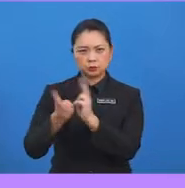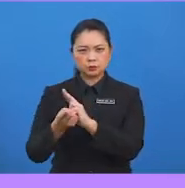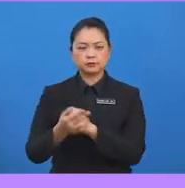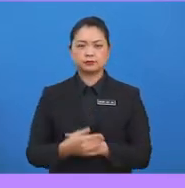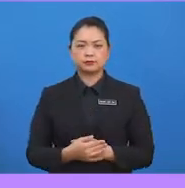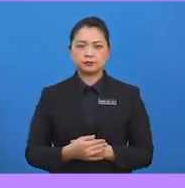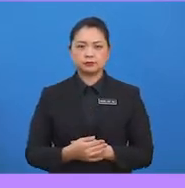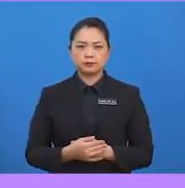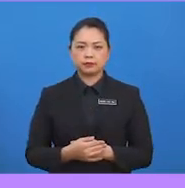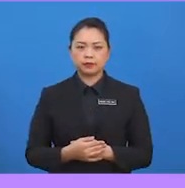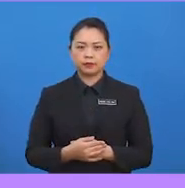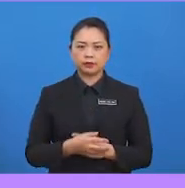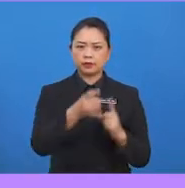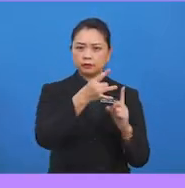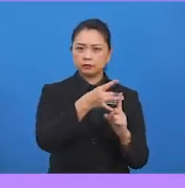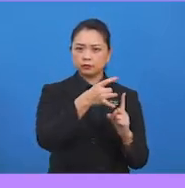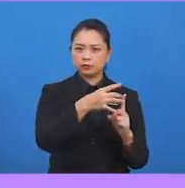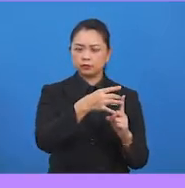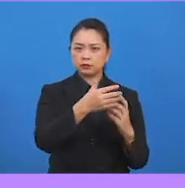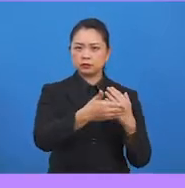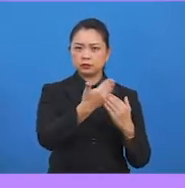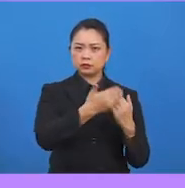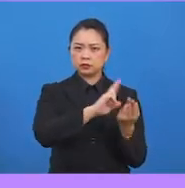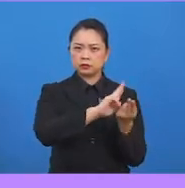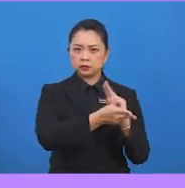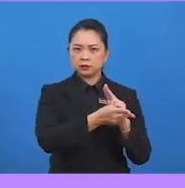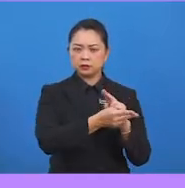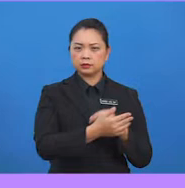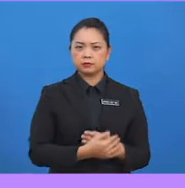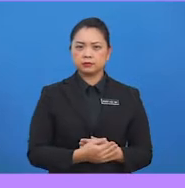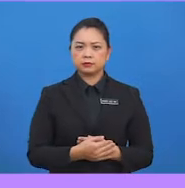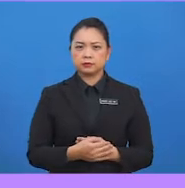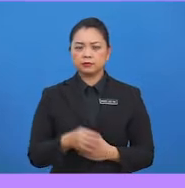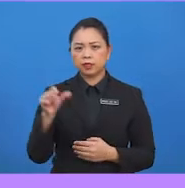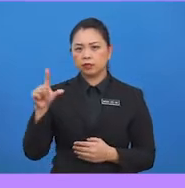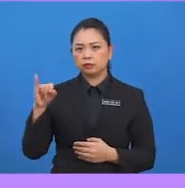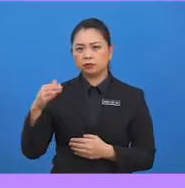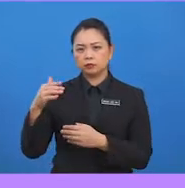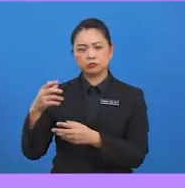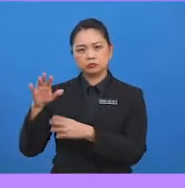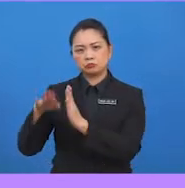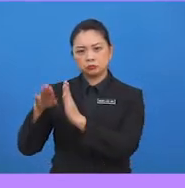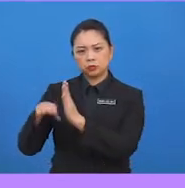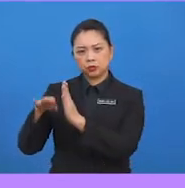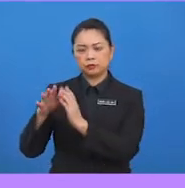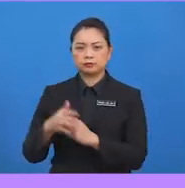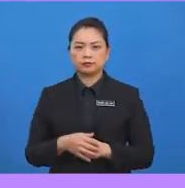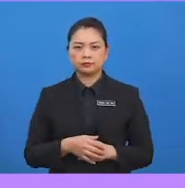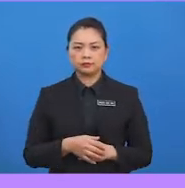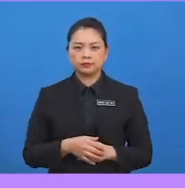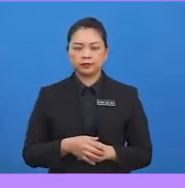kedua, logam tulen adalah mulur. Tetapi aloi kurang mulur. Dan perbezaan yang